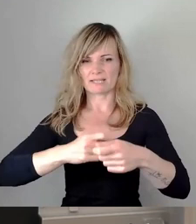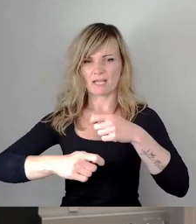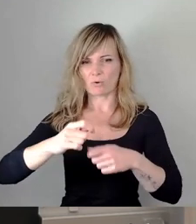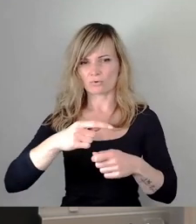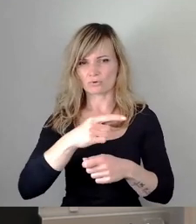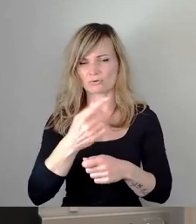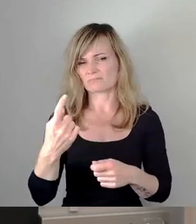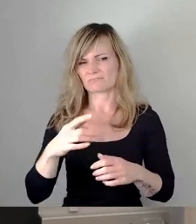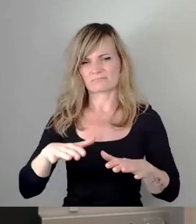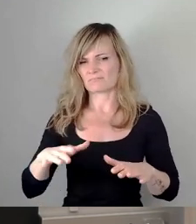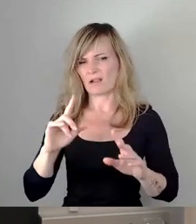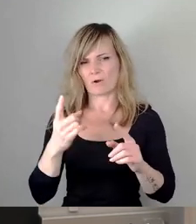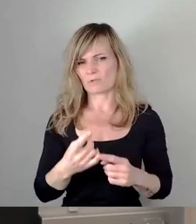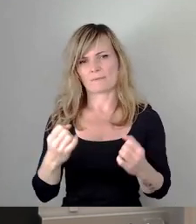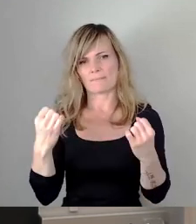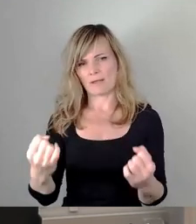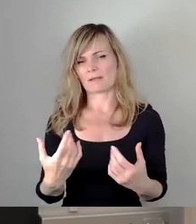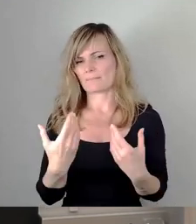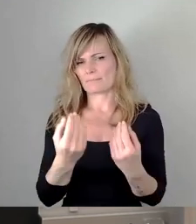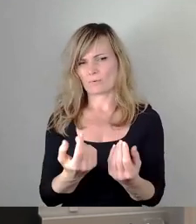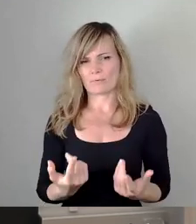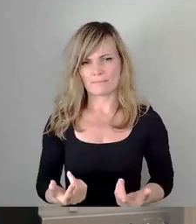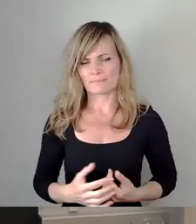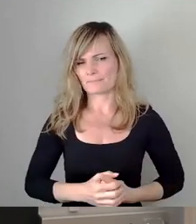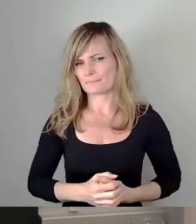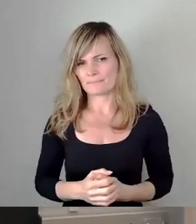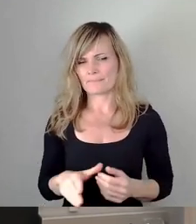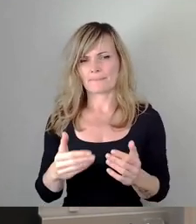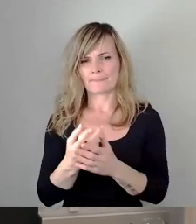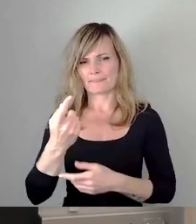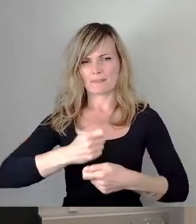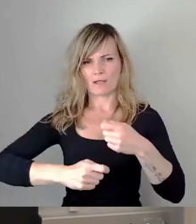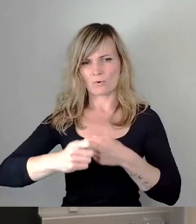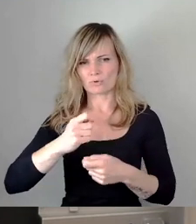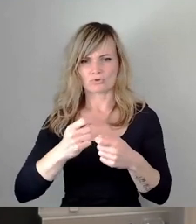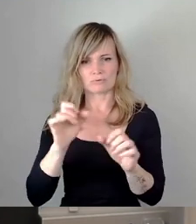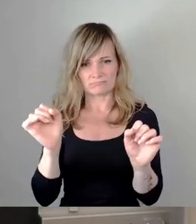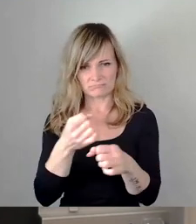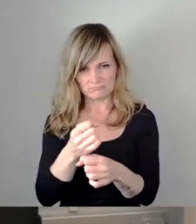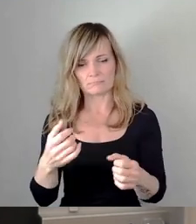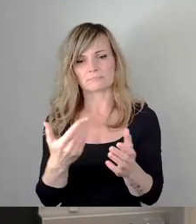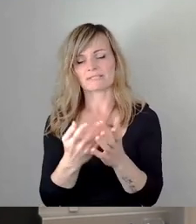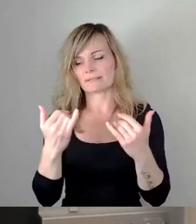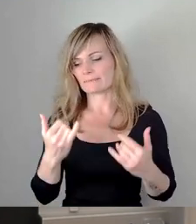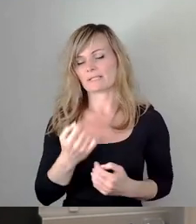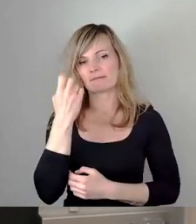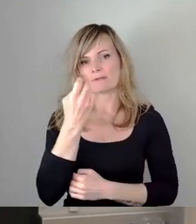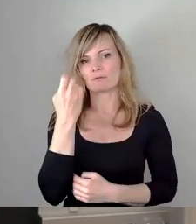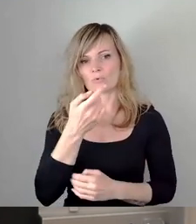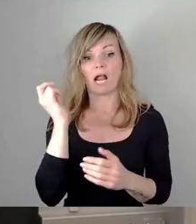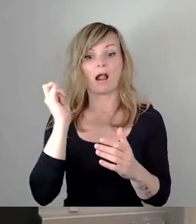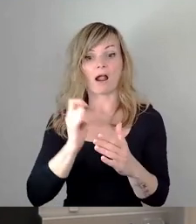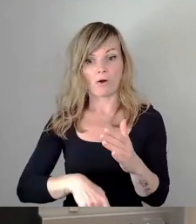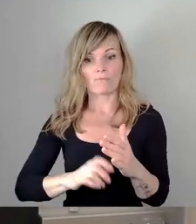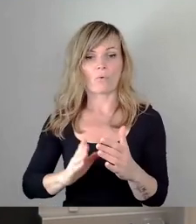keine Mehrheit gefunden. Und weil es diesen Tausch nicht geben konnte, versucht man jetzt mit einer Kaufvorlage